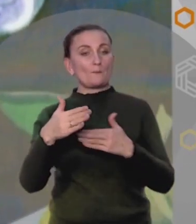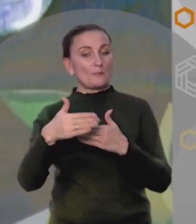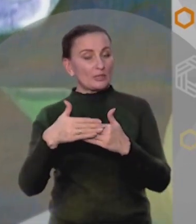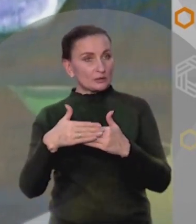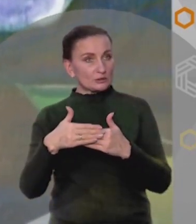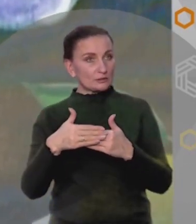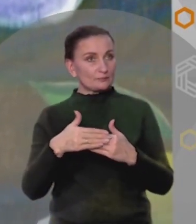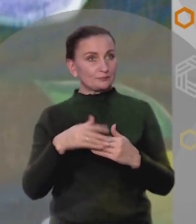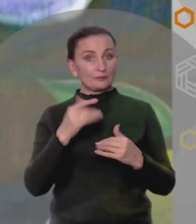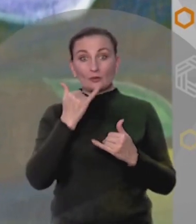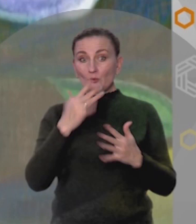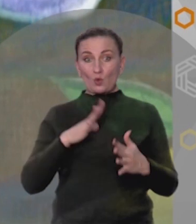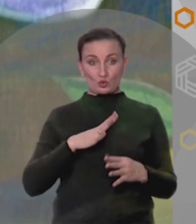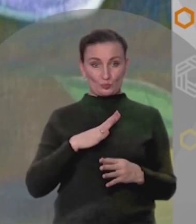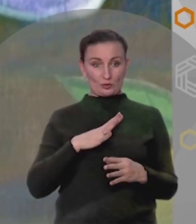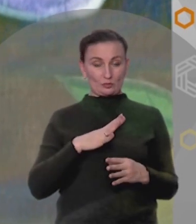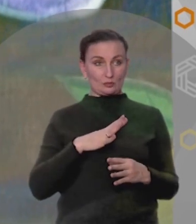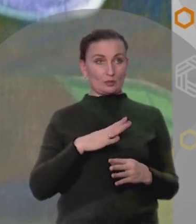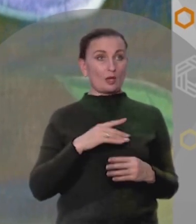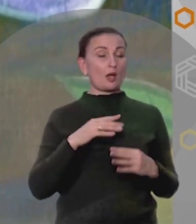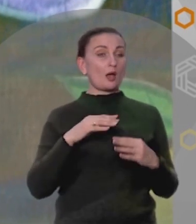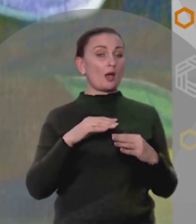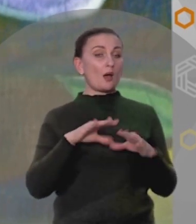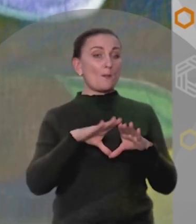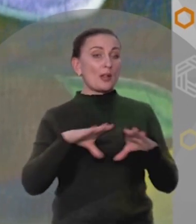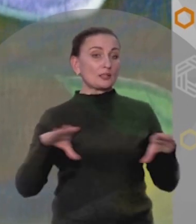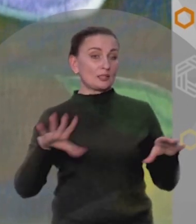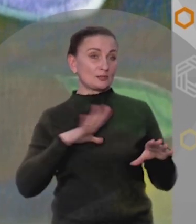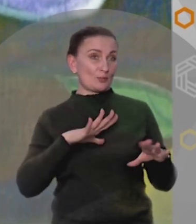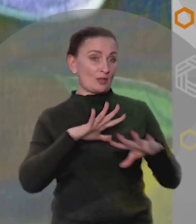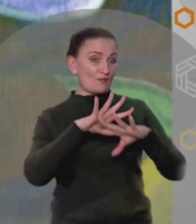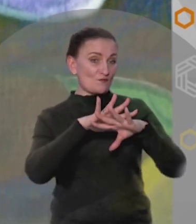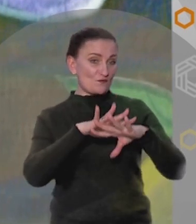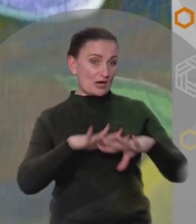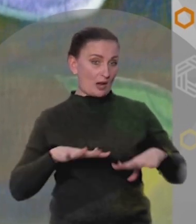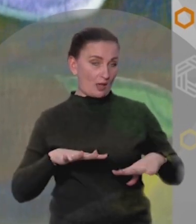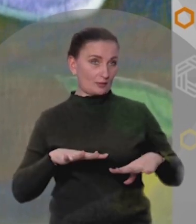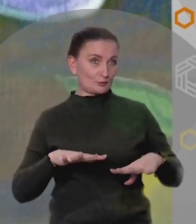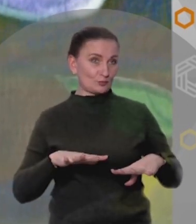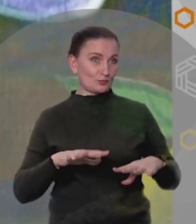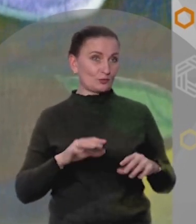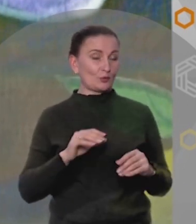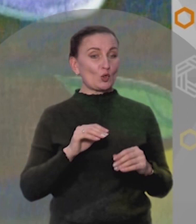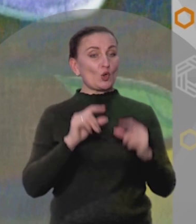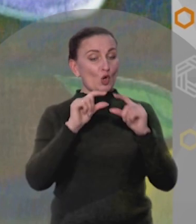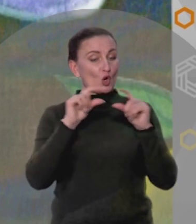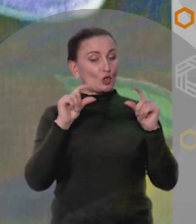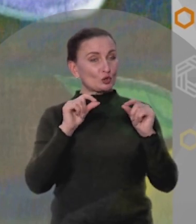Она подобралась поближе, и не может быть! Полотенце было вафельное, все-все в